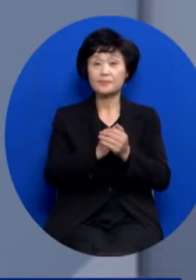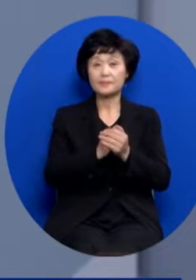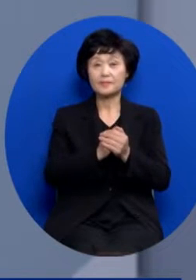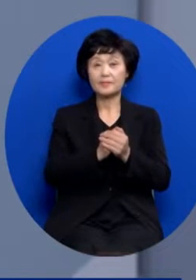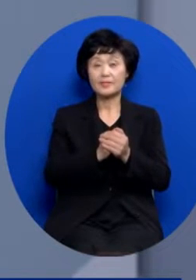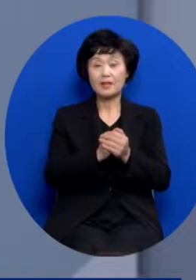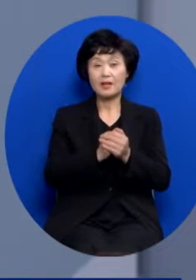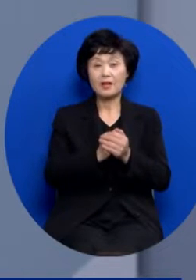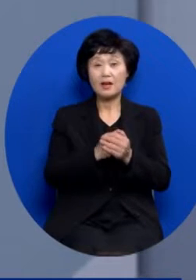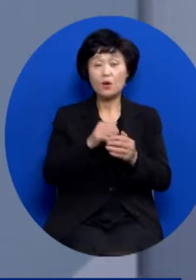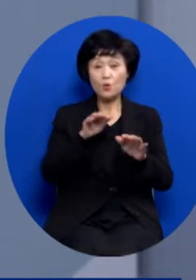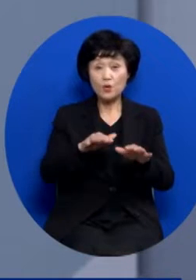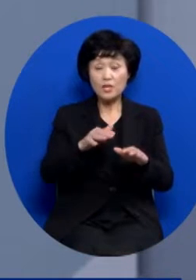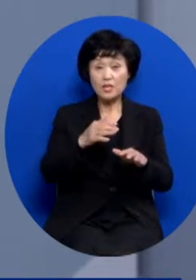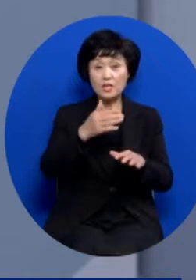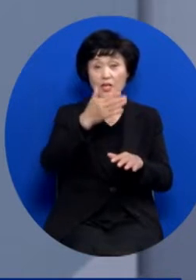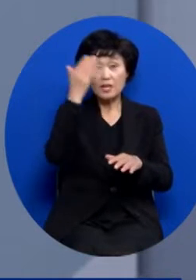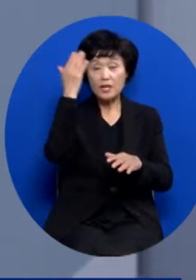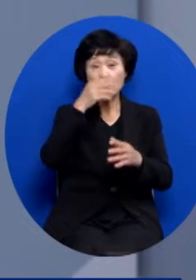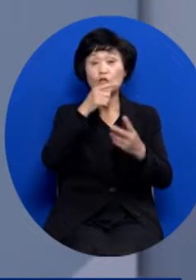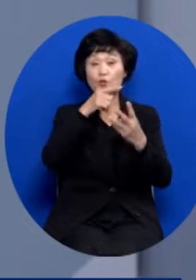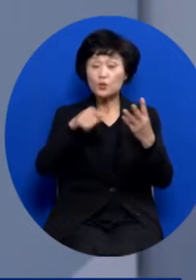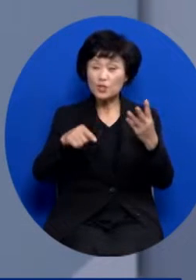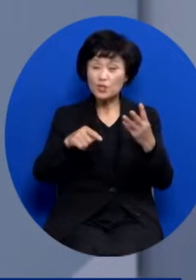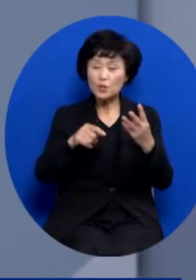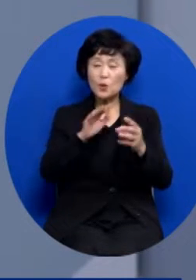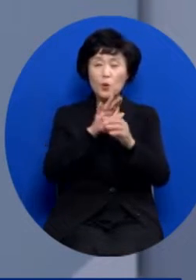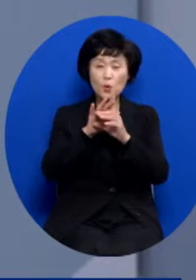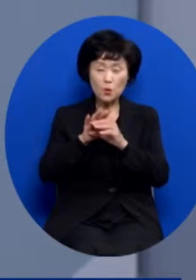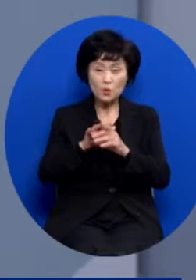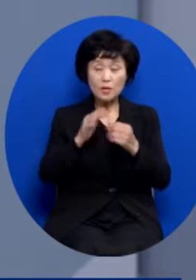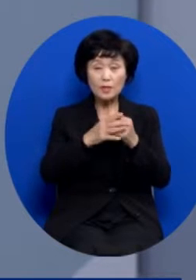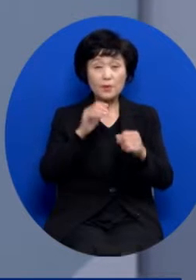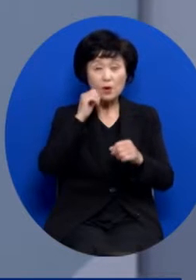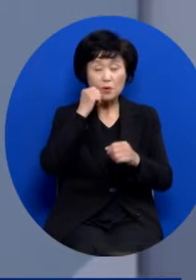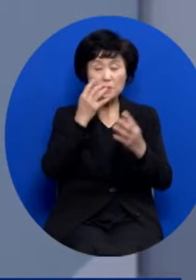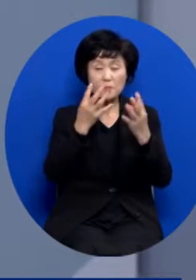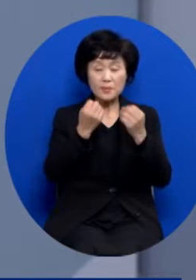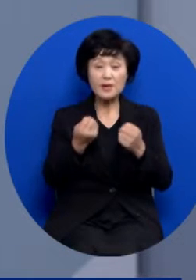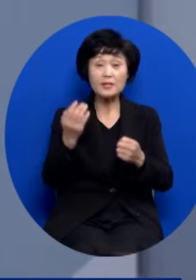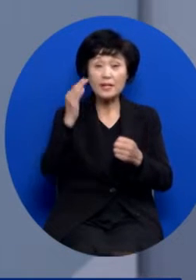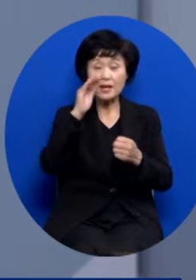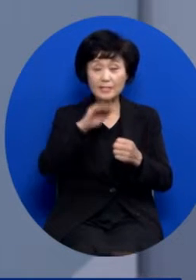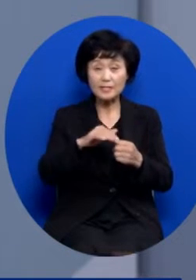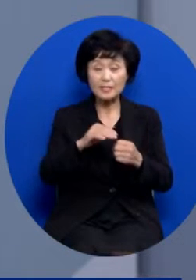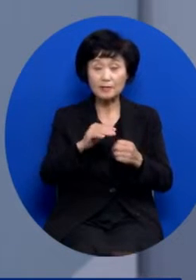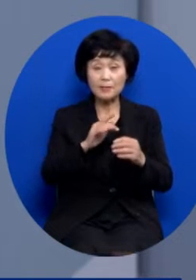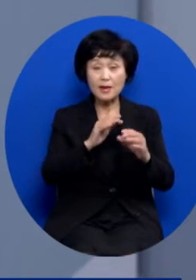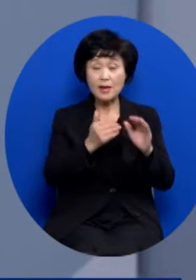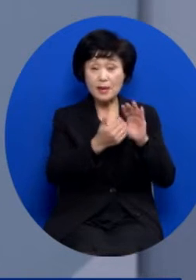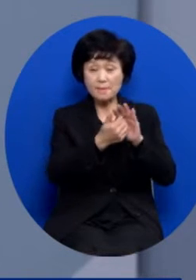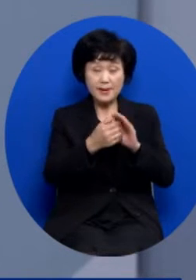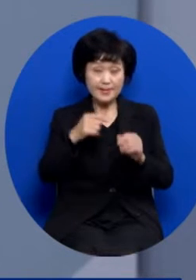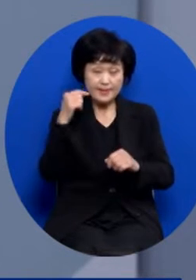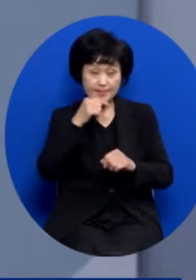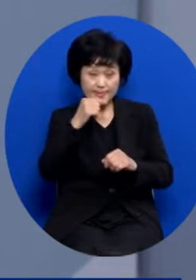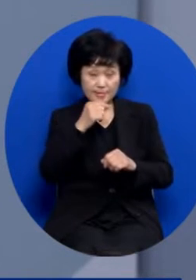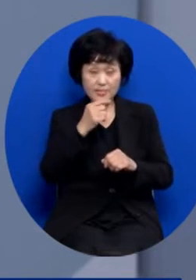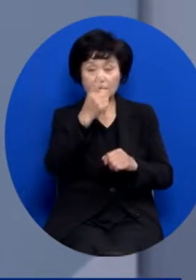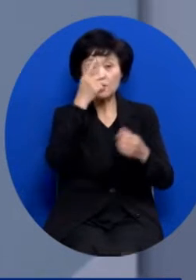다 이 코로나19로 어려움을 많이 겪었지만 무엇보다도 방역 당국의 지시를 또 잘